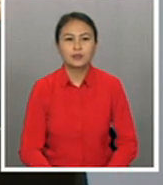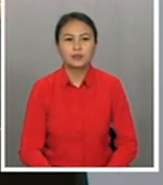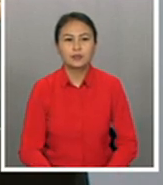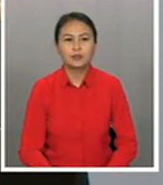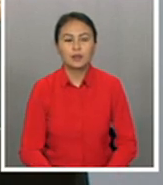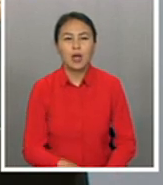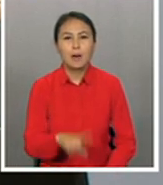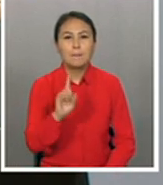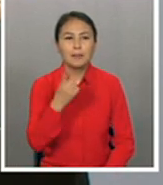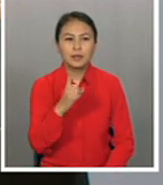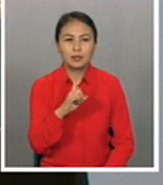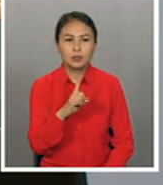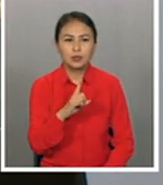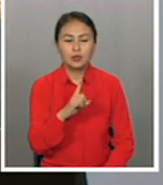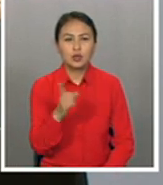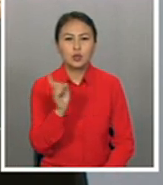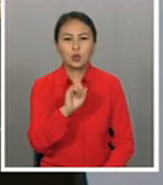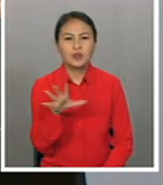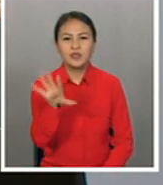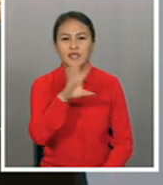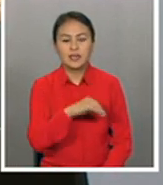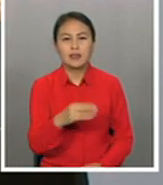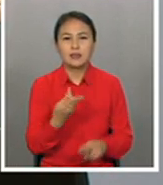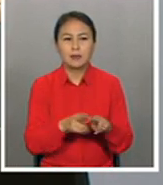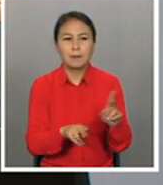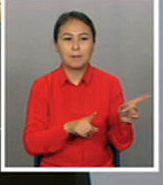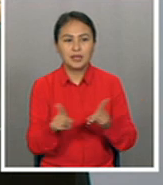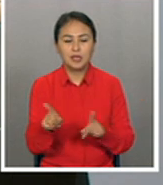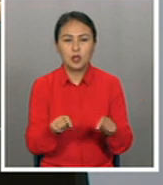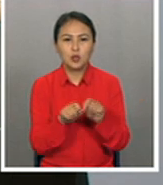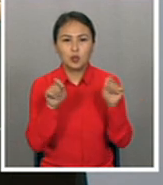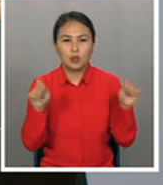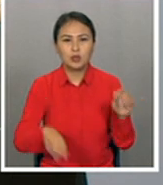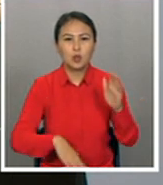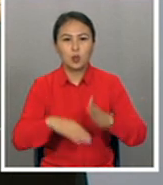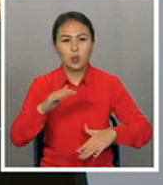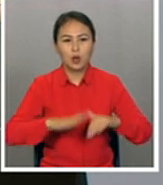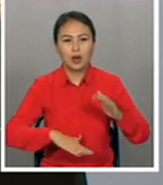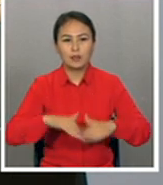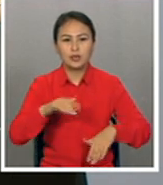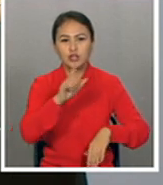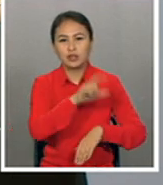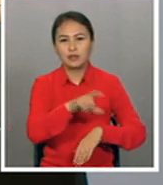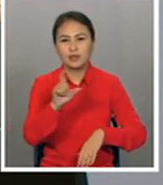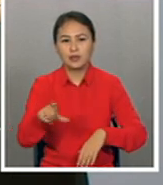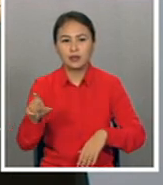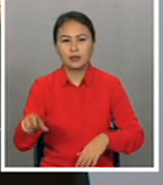А потому, ребята, что все эти предметы созданы руками человека.